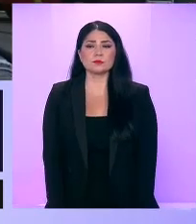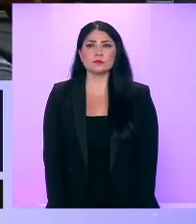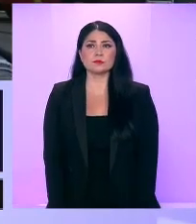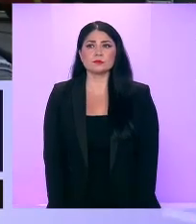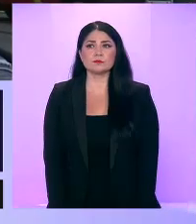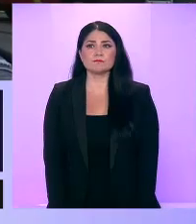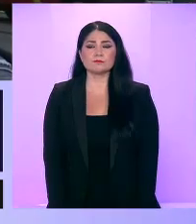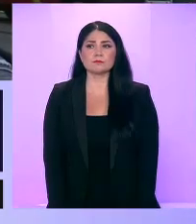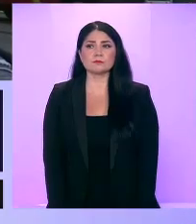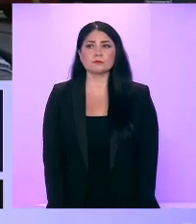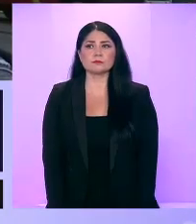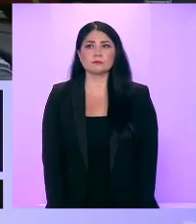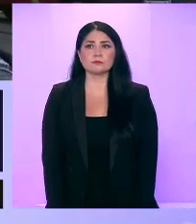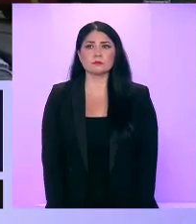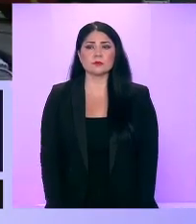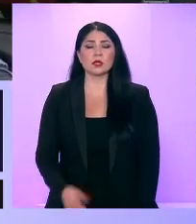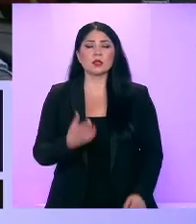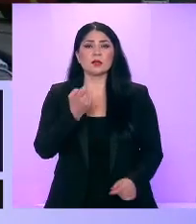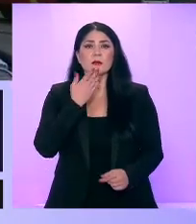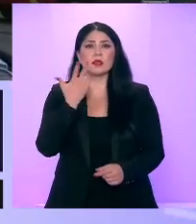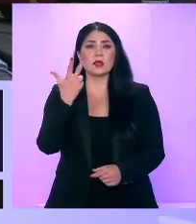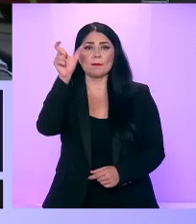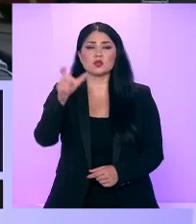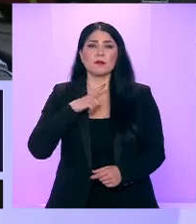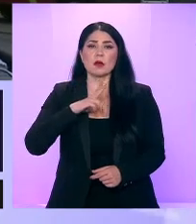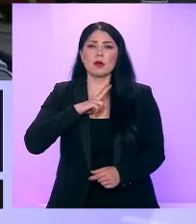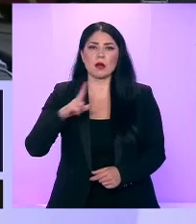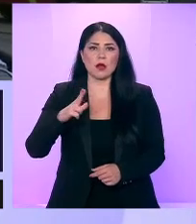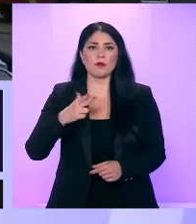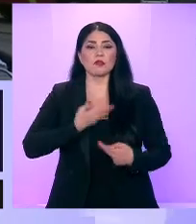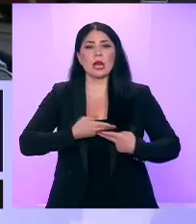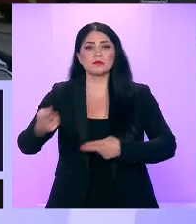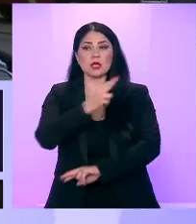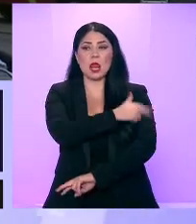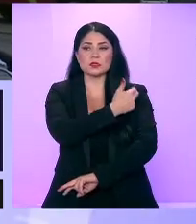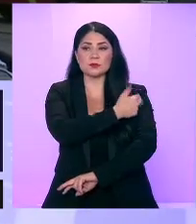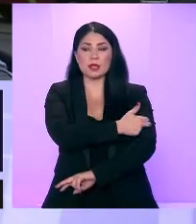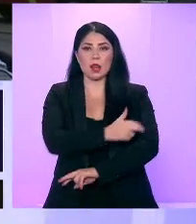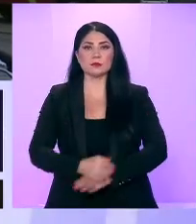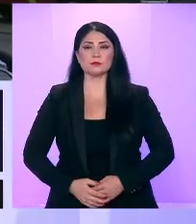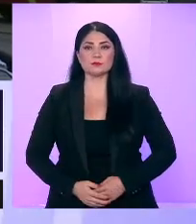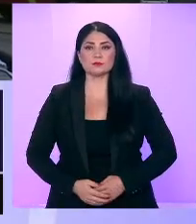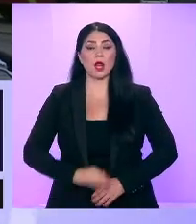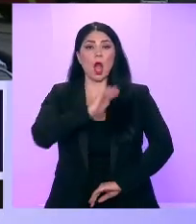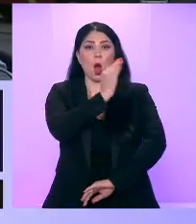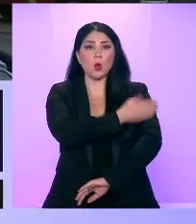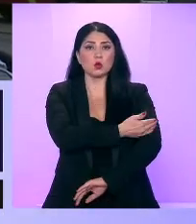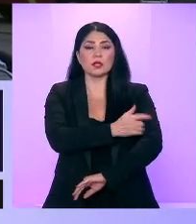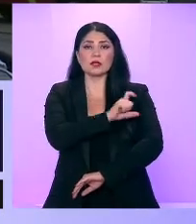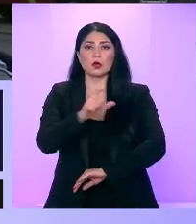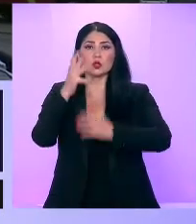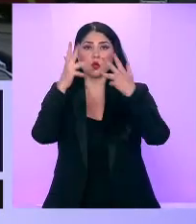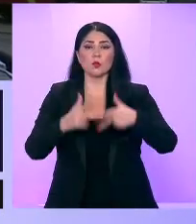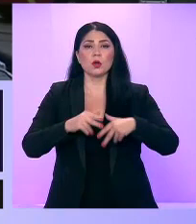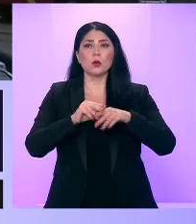și, din păcate, cel puțin 3 persoane sunt în stare gravă în aceste momente care au fost transportate la spital. De asemenea, autorităților, din cauza